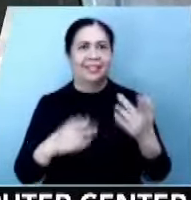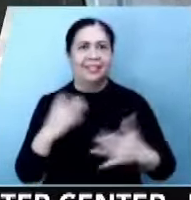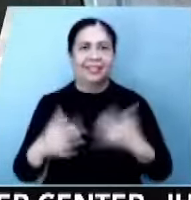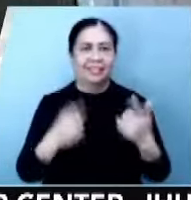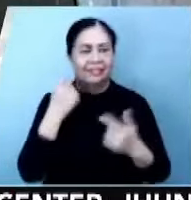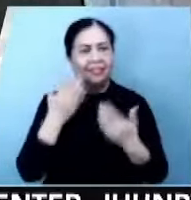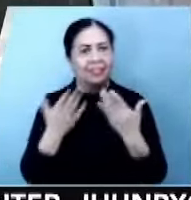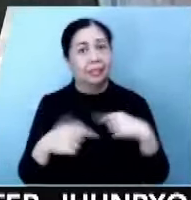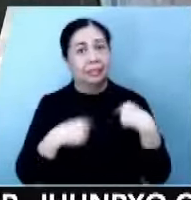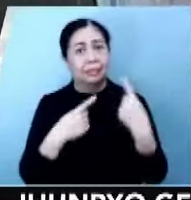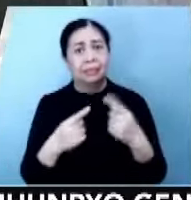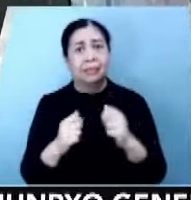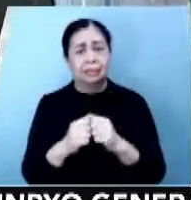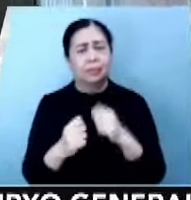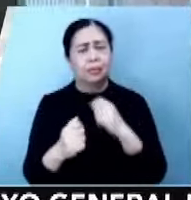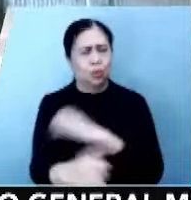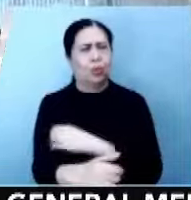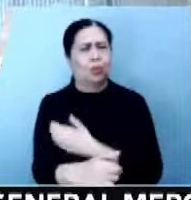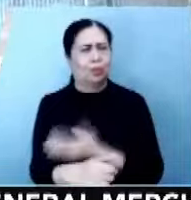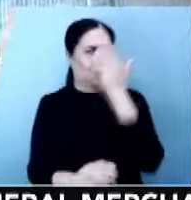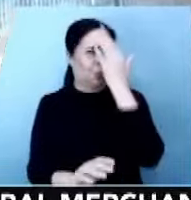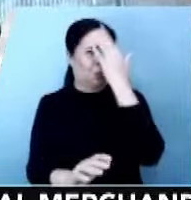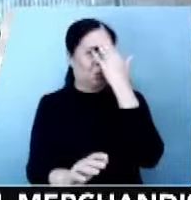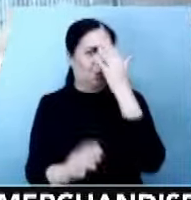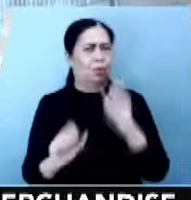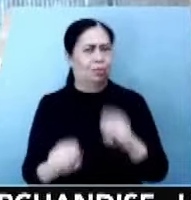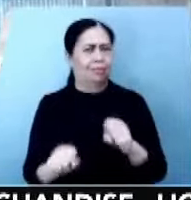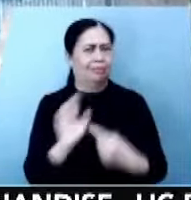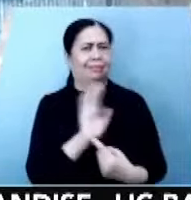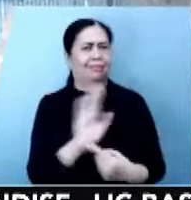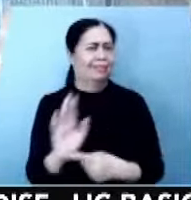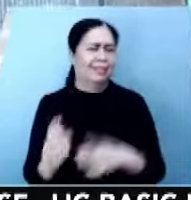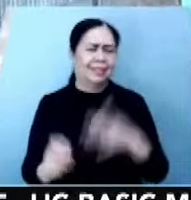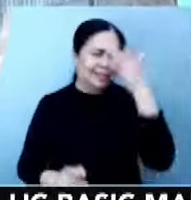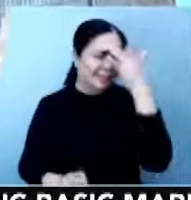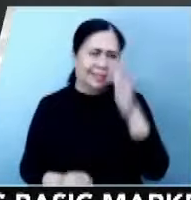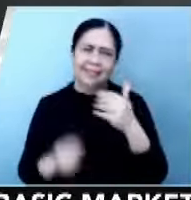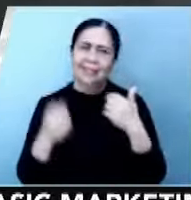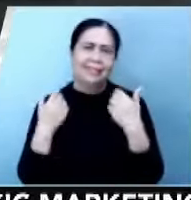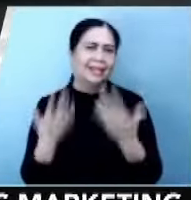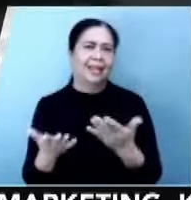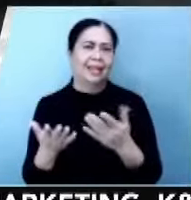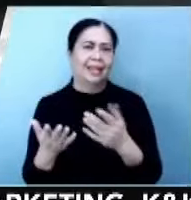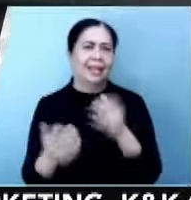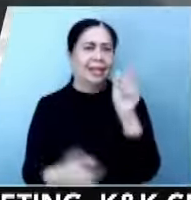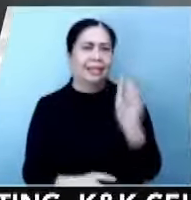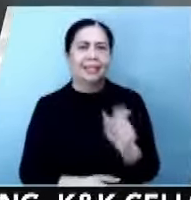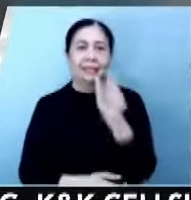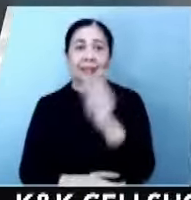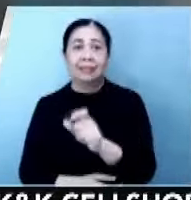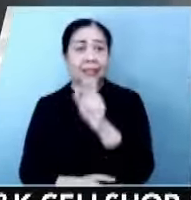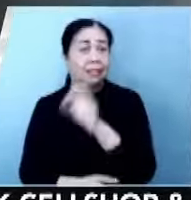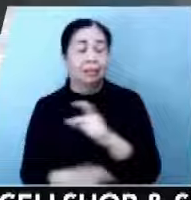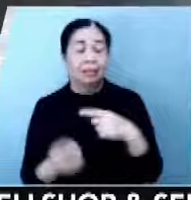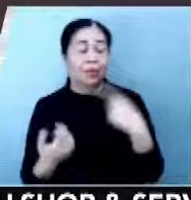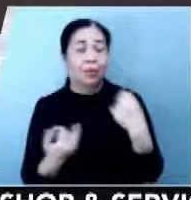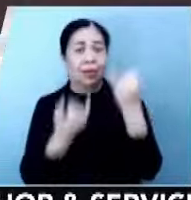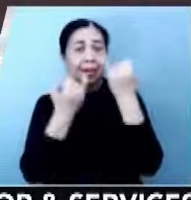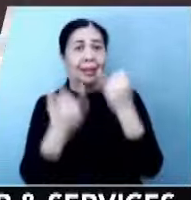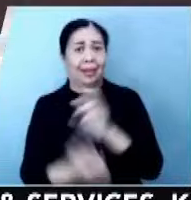naman, confident kami na they can pull this off. Sobrang gagaling nila individually and napaka-iconic ng Rent, di